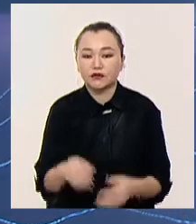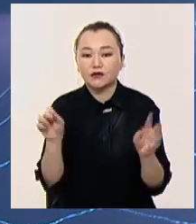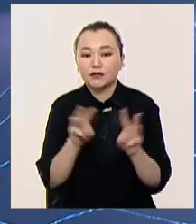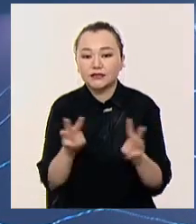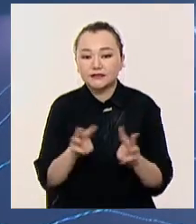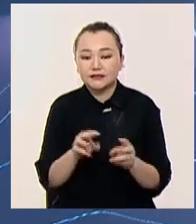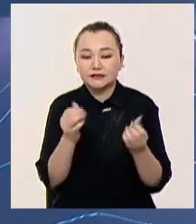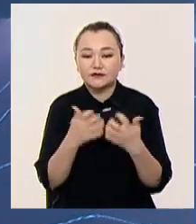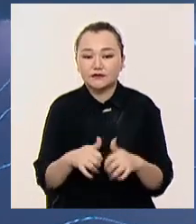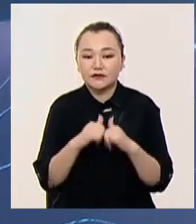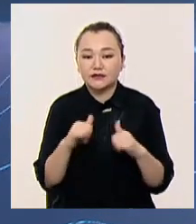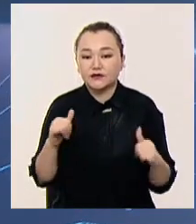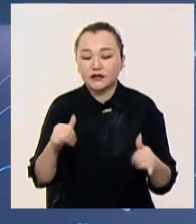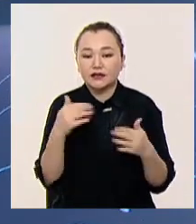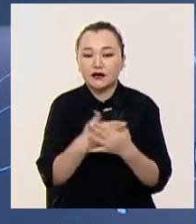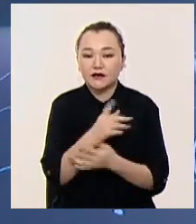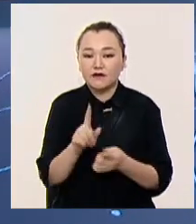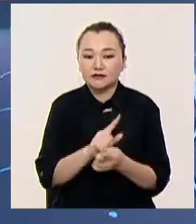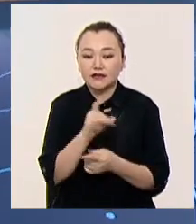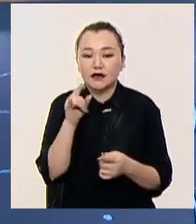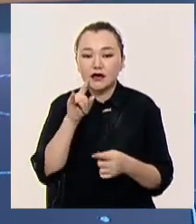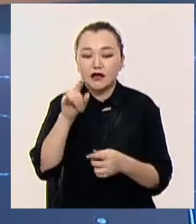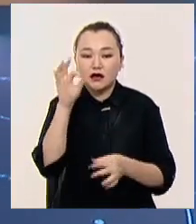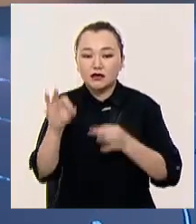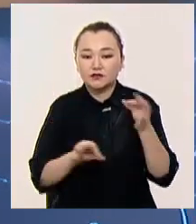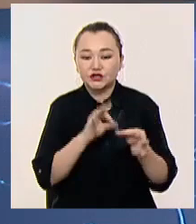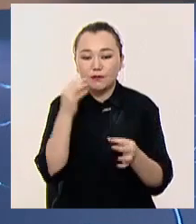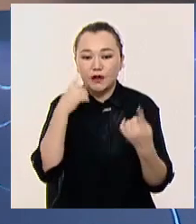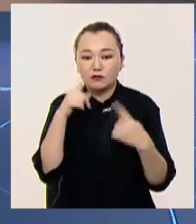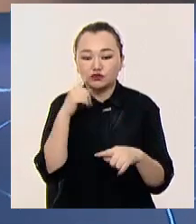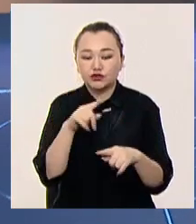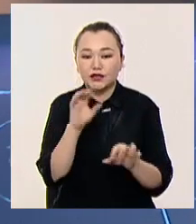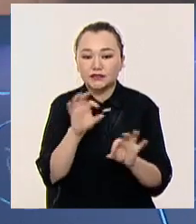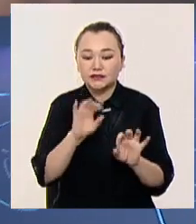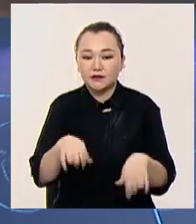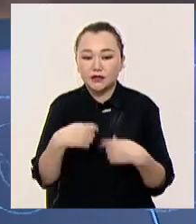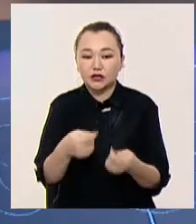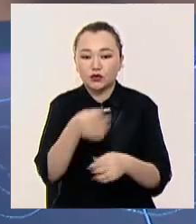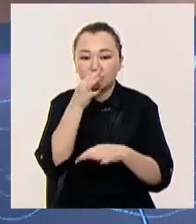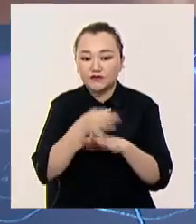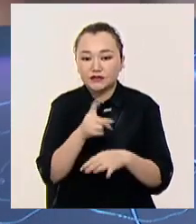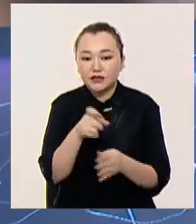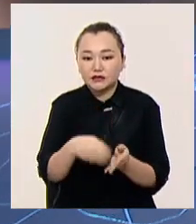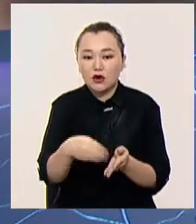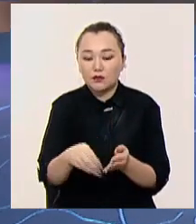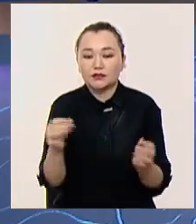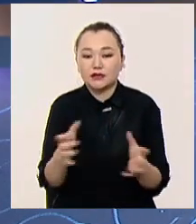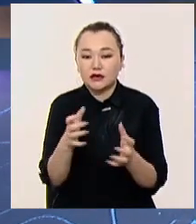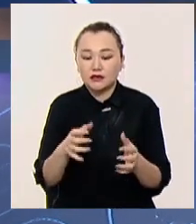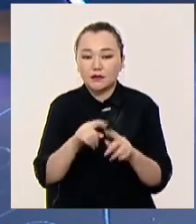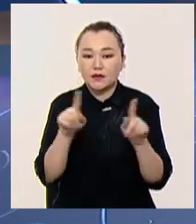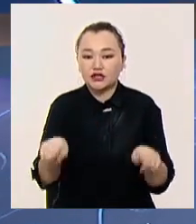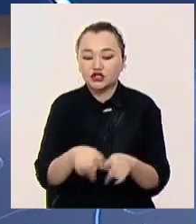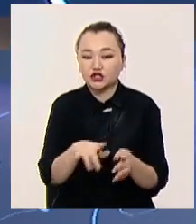В Министерстве цифрового развития, инноваций и аэрокосмической промышленности рассказали, что передадут ответственность за закуп и сохранность планшетов